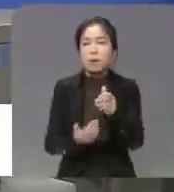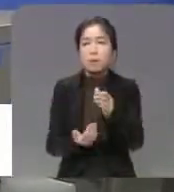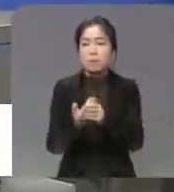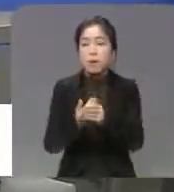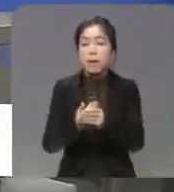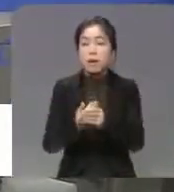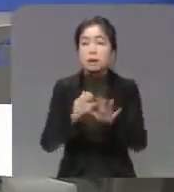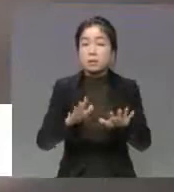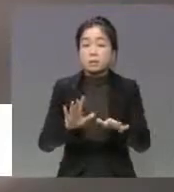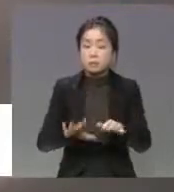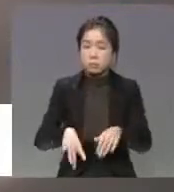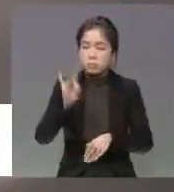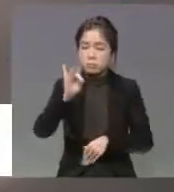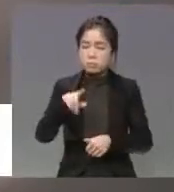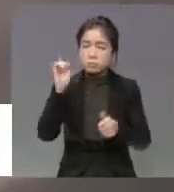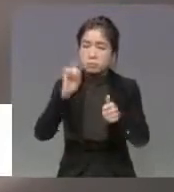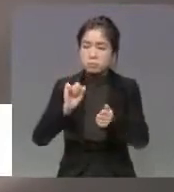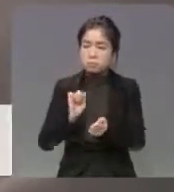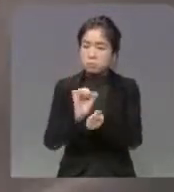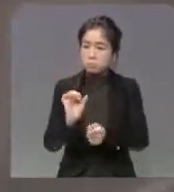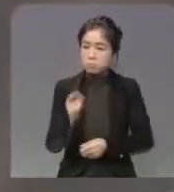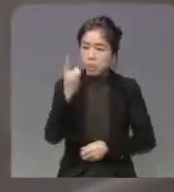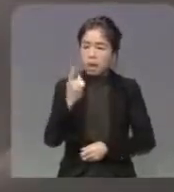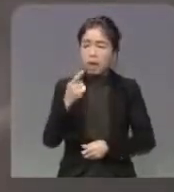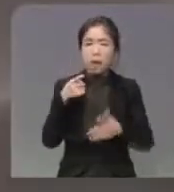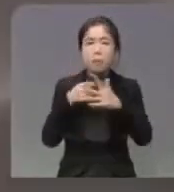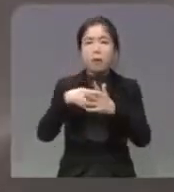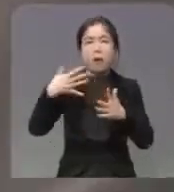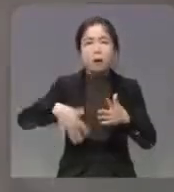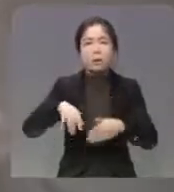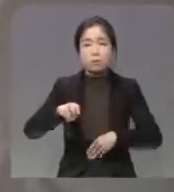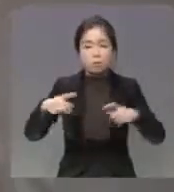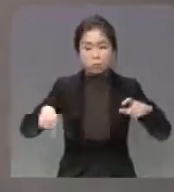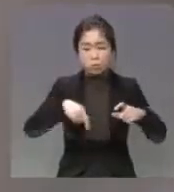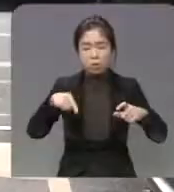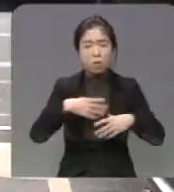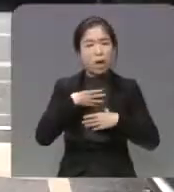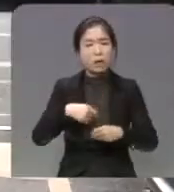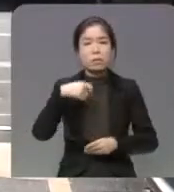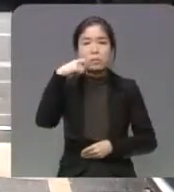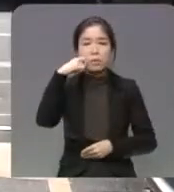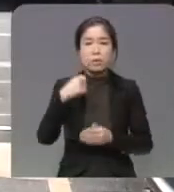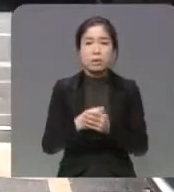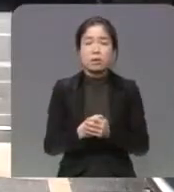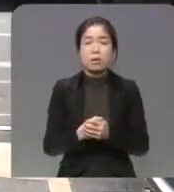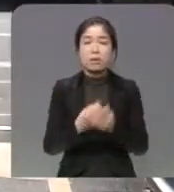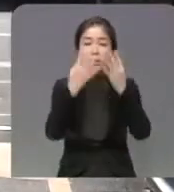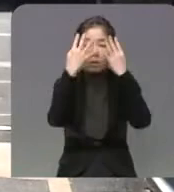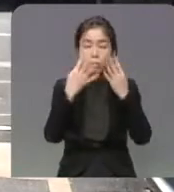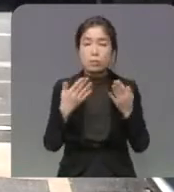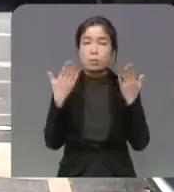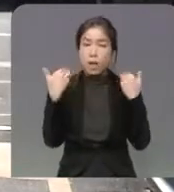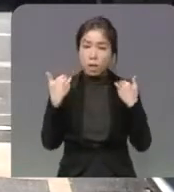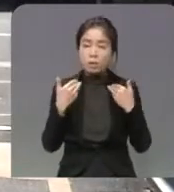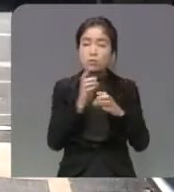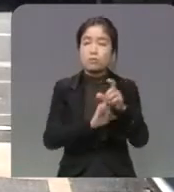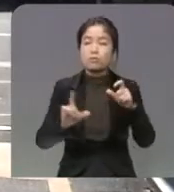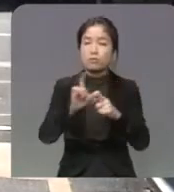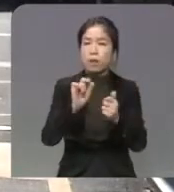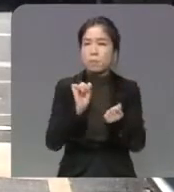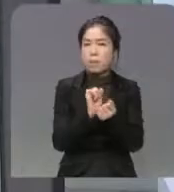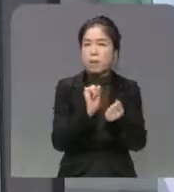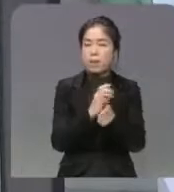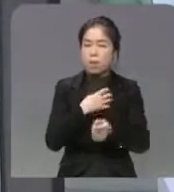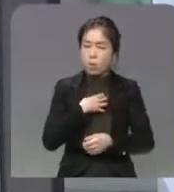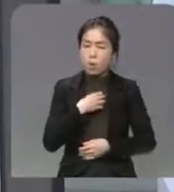최초 감염 경로조차 파악되지 않고 있기 때문입니다. 광주 역시 안심하긴 이릅니다. 교도소와 학교 등 추가 감염 가능성이